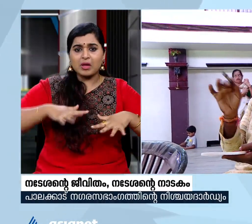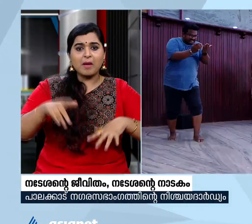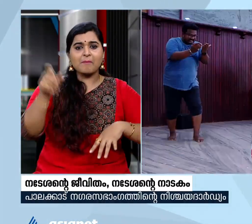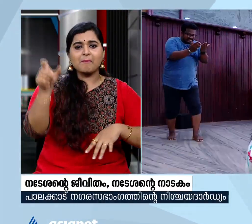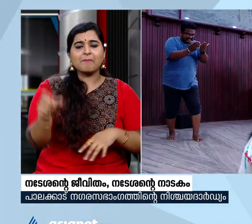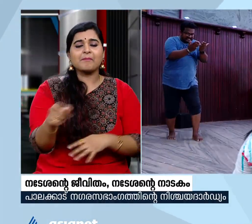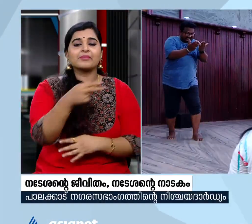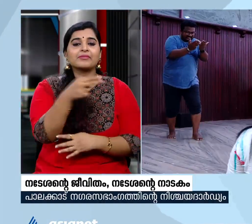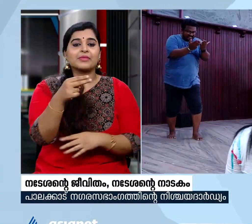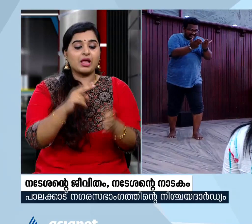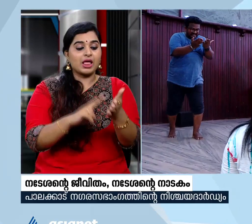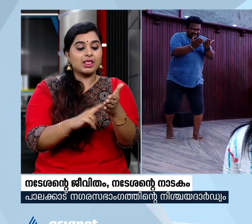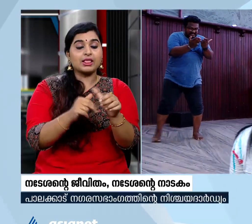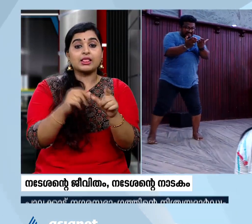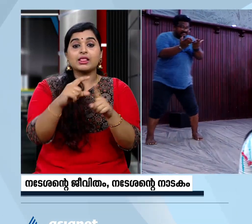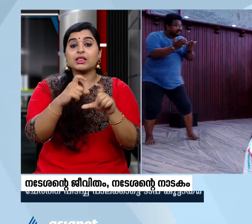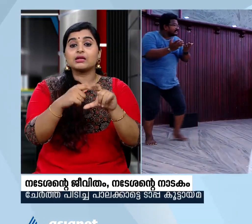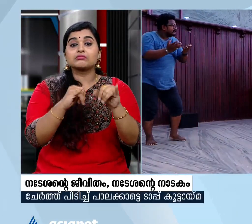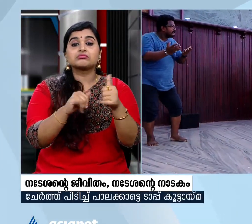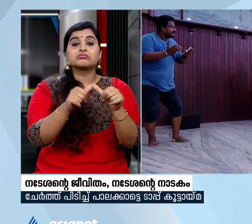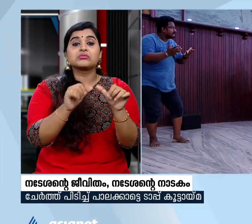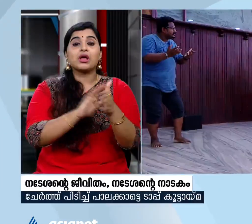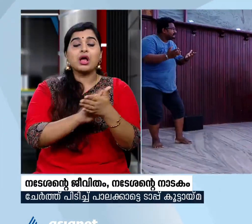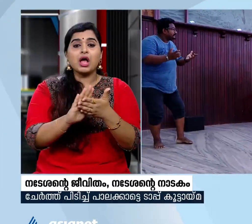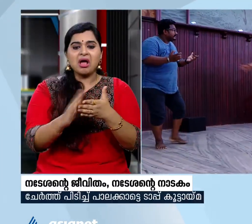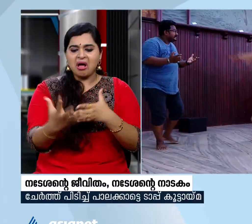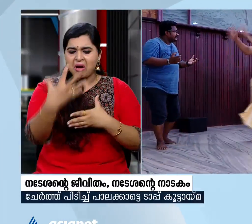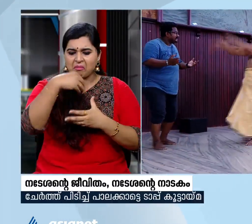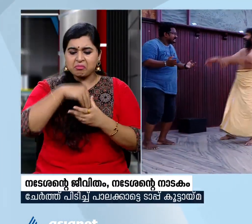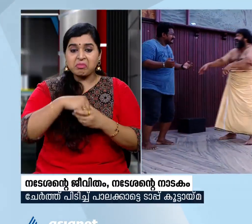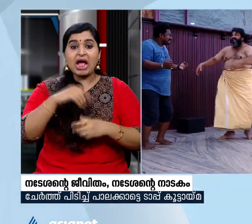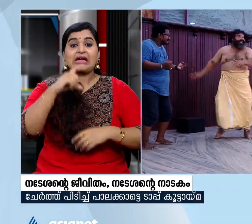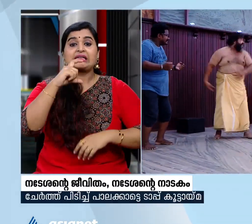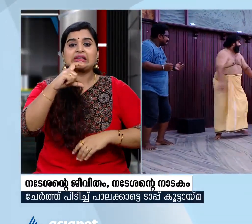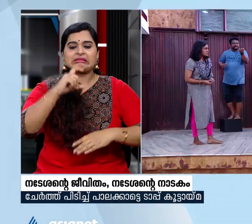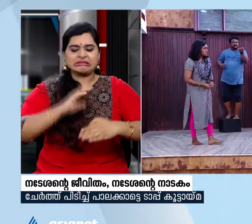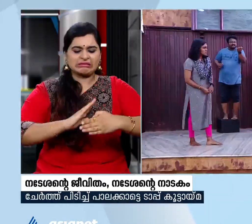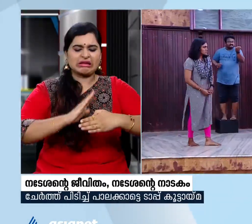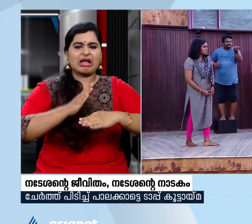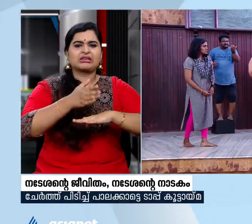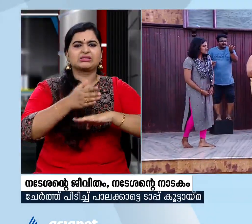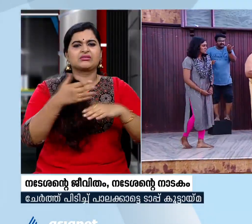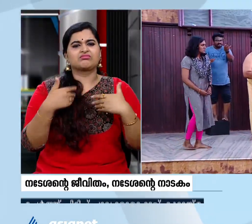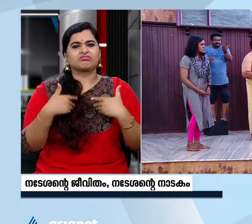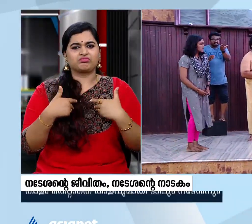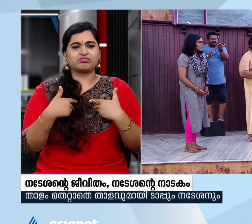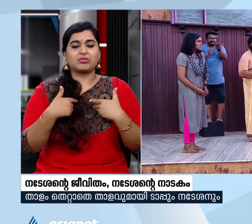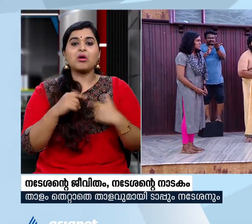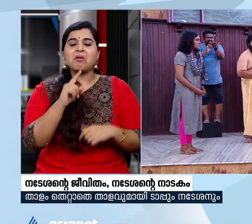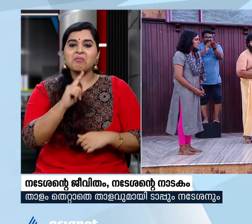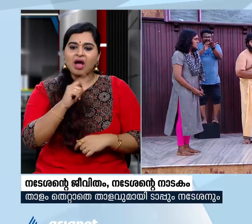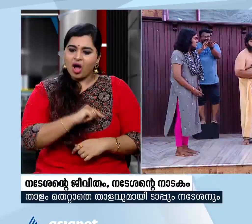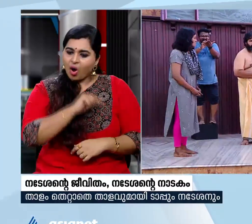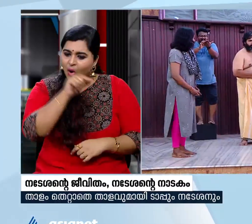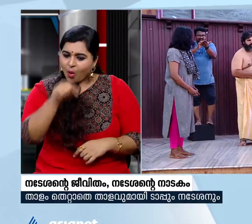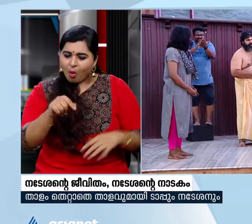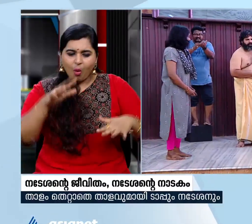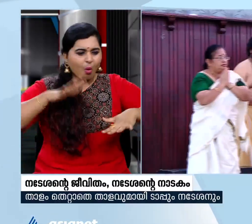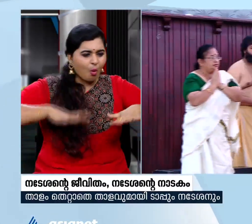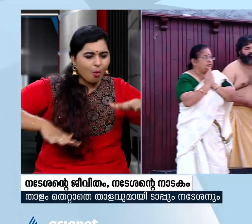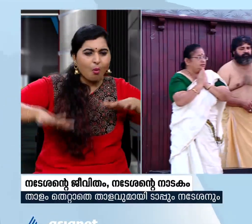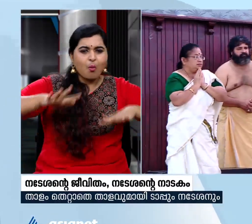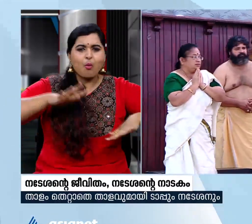ജീവിതത്തിൽ അർബുദത്തോട് പൊരുതിക്കൊണ്ടിരിക്കുന്നതിനിടെയാണ് നാടകവേദിയിലെത്താൻ നടേശൻ ആഗ്രഹം പ്രകടിപ്പിക്കുന്നത്. പലരെയും